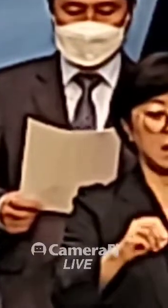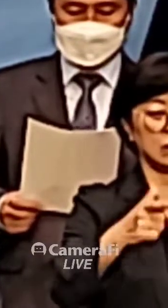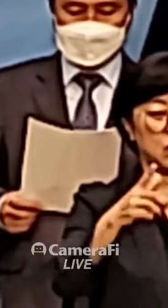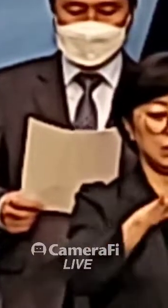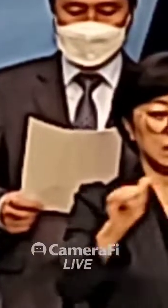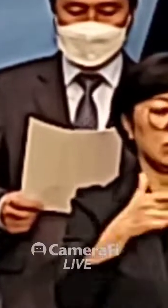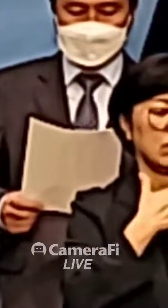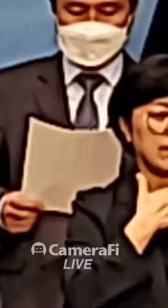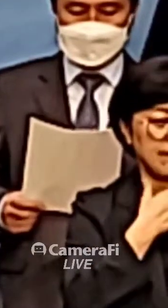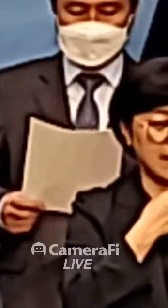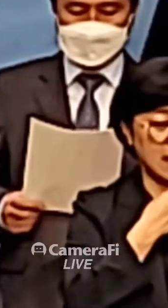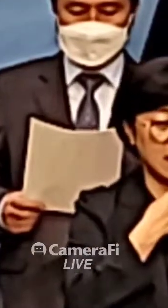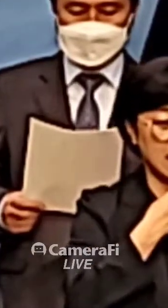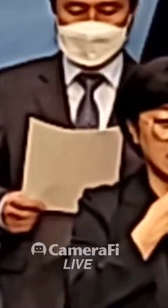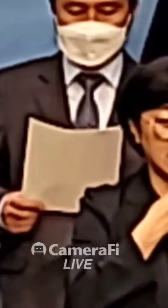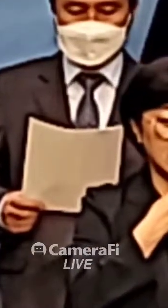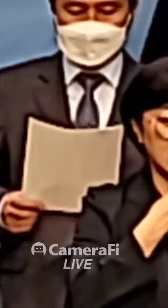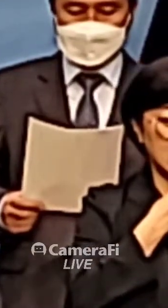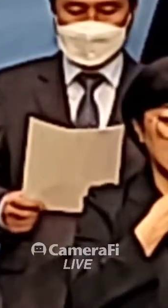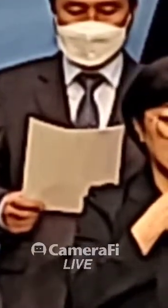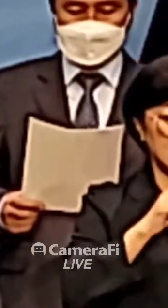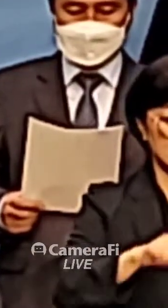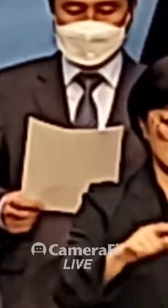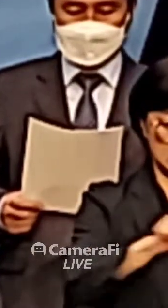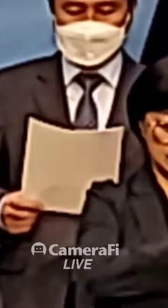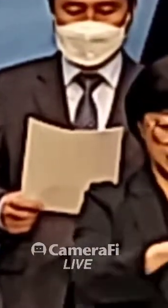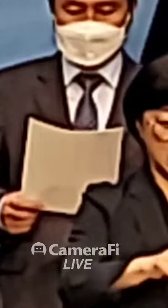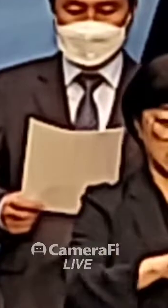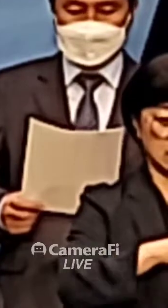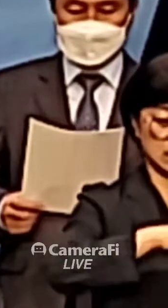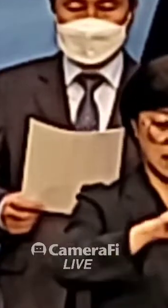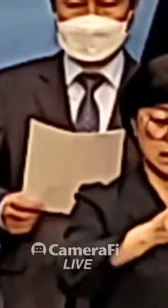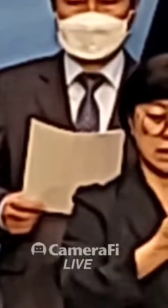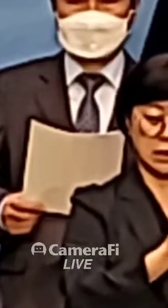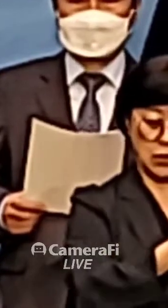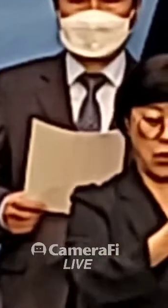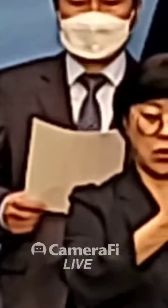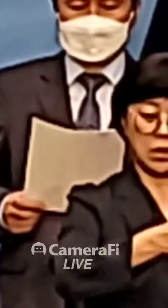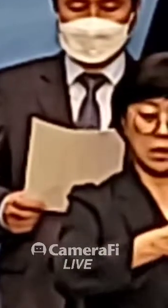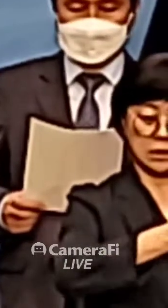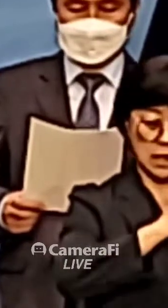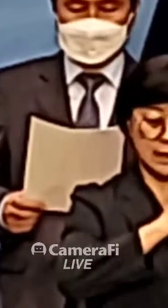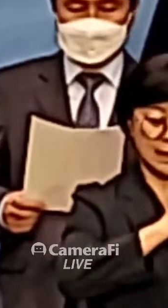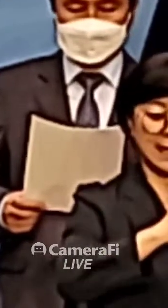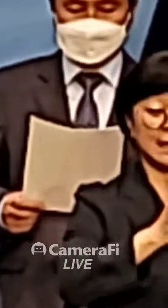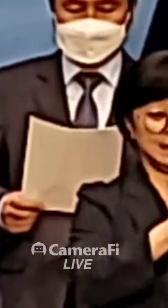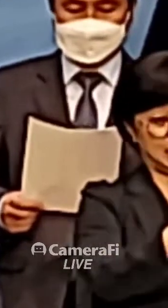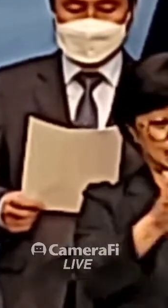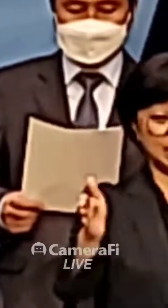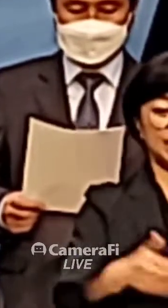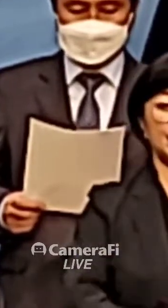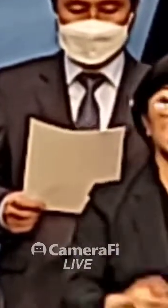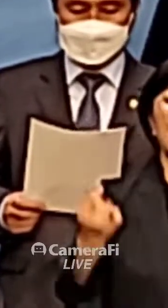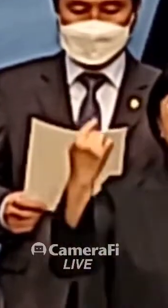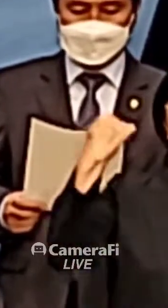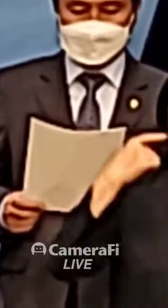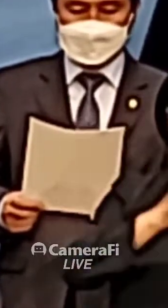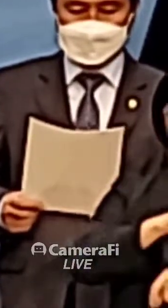강원도민의 영혼이자 숙원인 강원특별자치도 설치가 큰 걸음을 내딛었습니다.